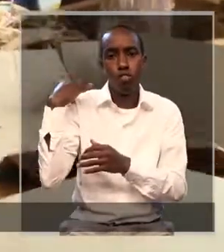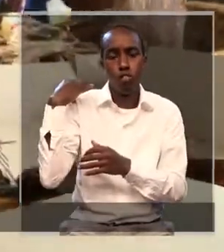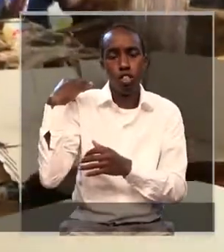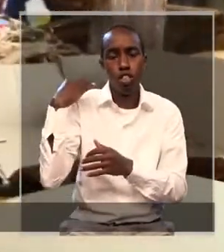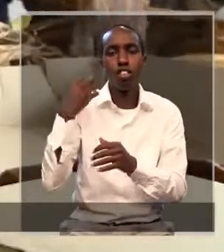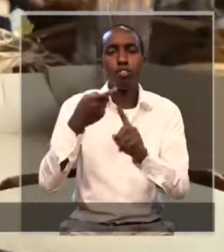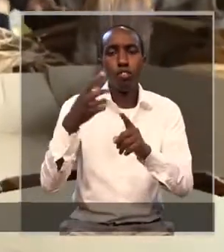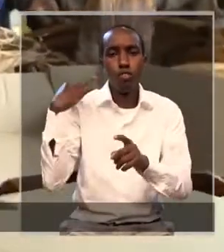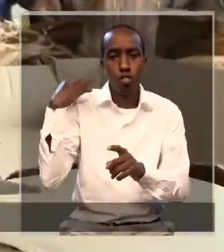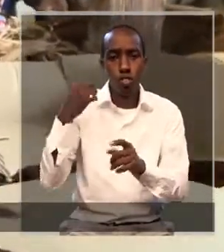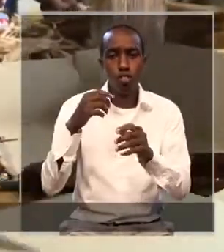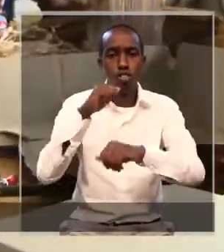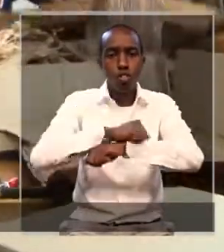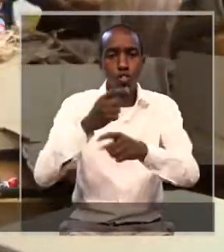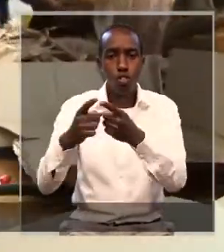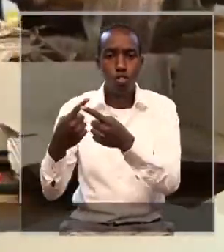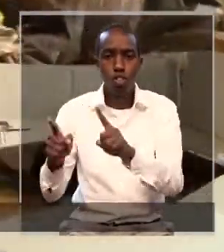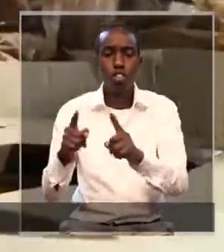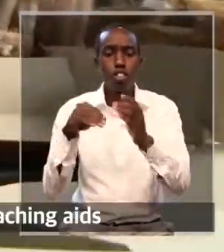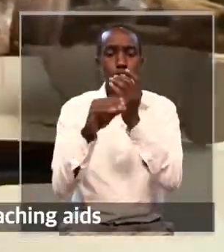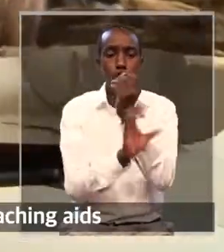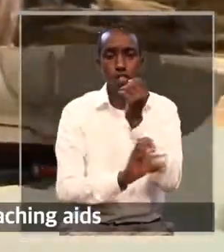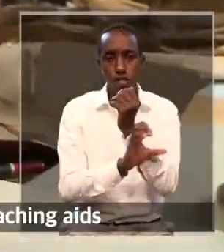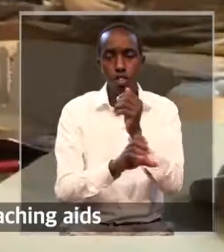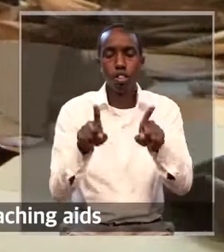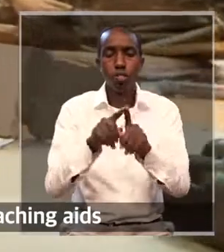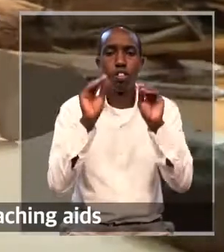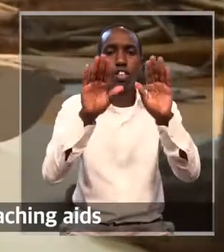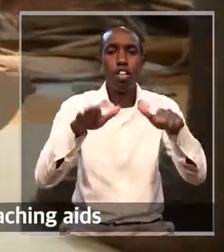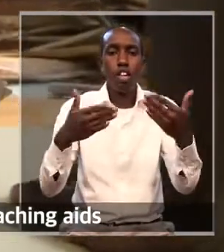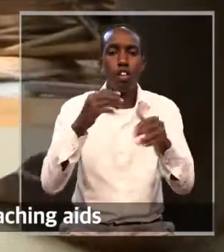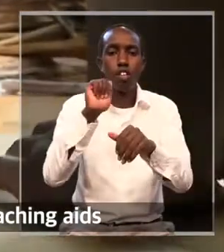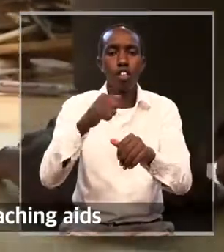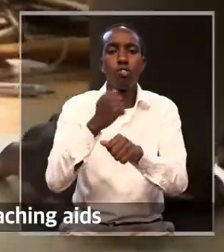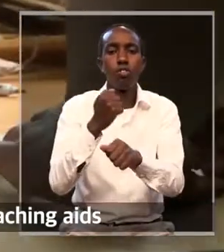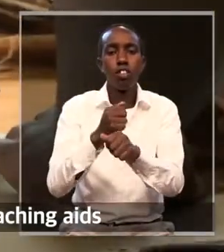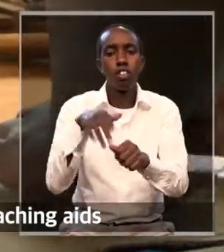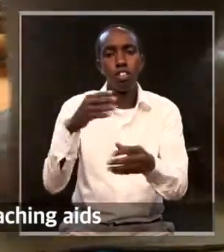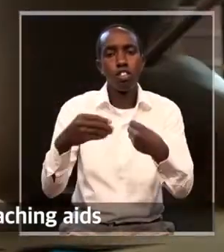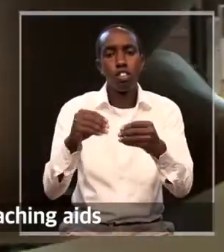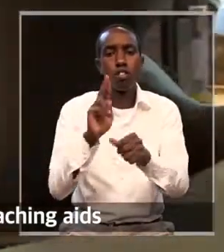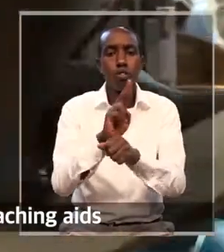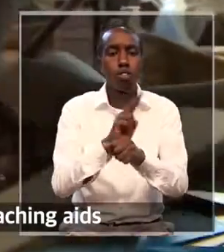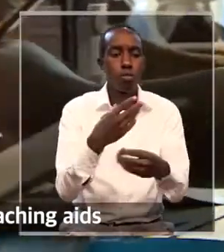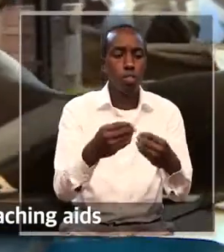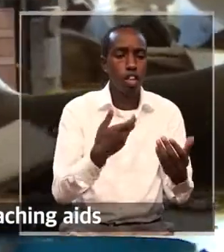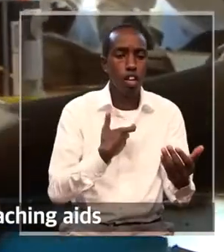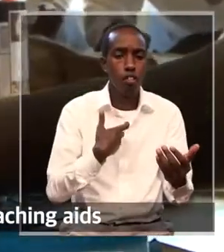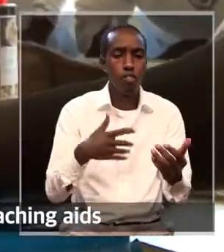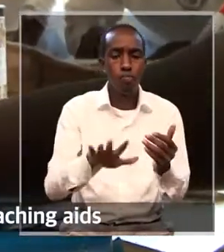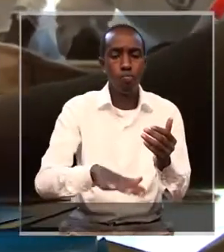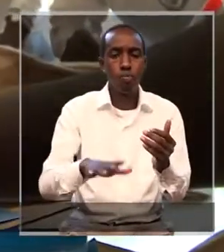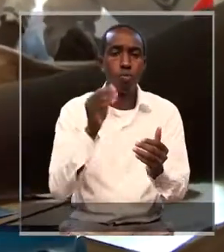ba VSO baba mu bigo bitandukanye muri ayo mashuri hirya no hino mu gihugu, banabigisha uburyo bakwikorera imfashanyigisho bifashishije ibikoresho